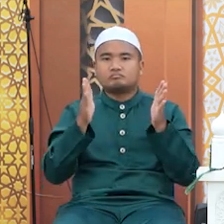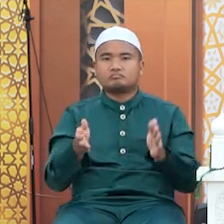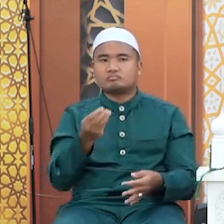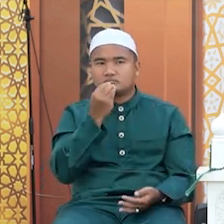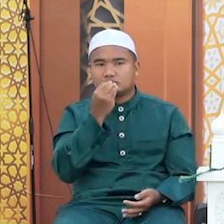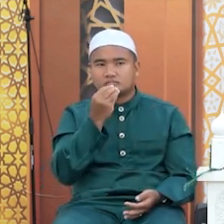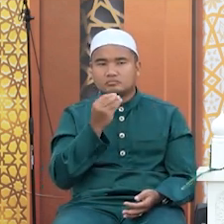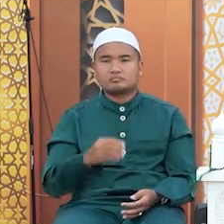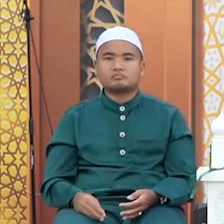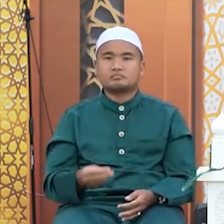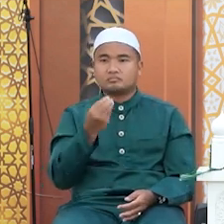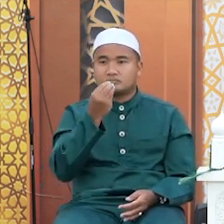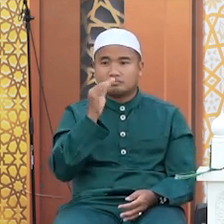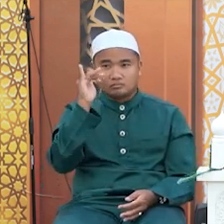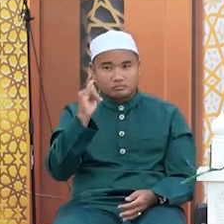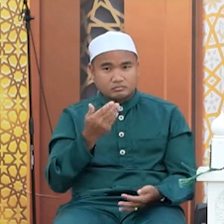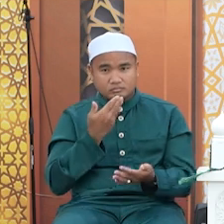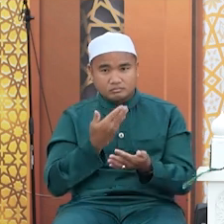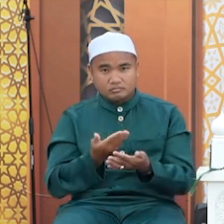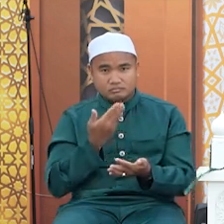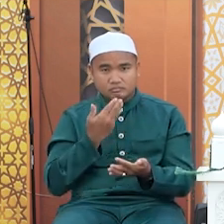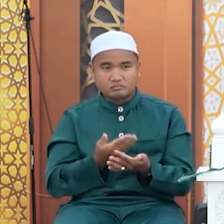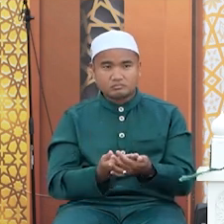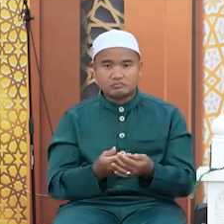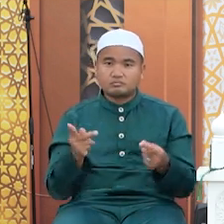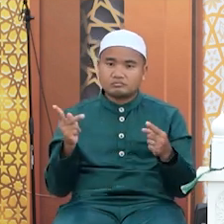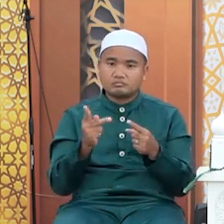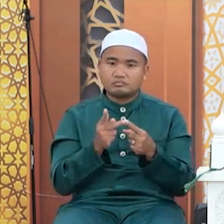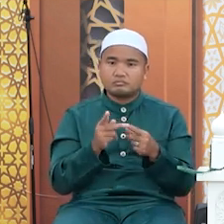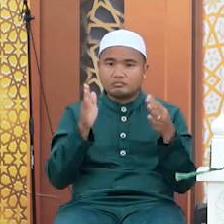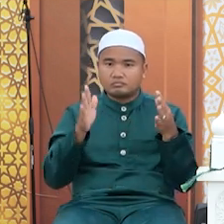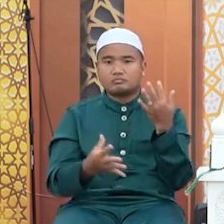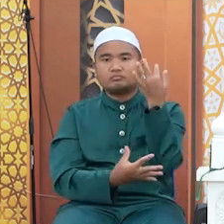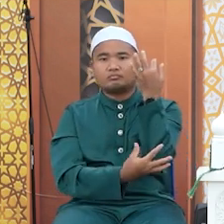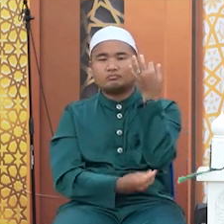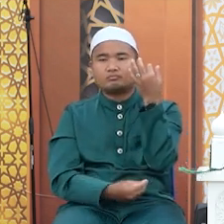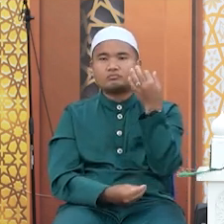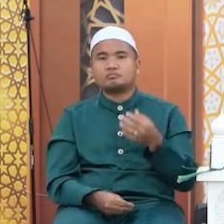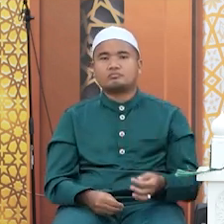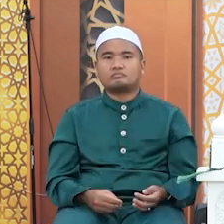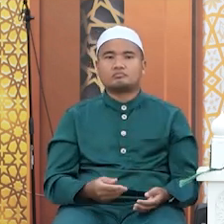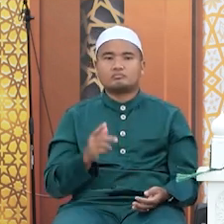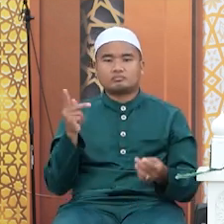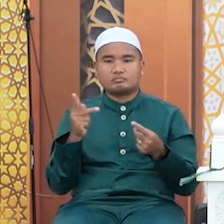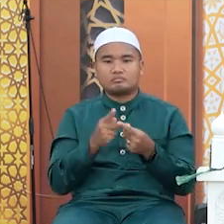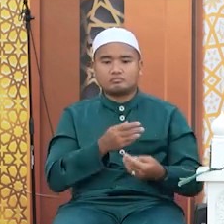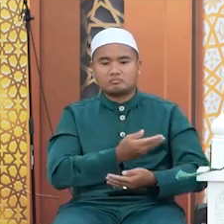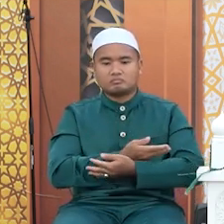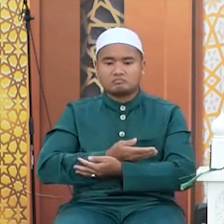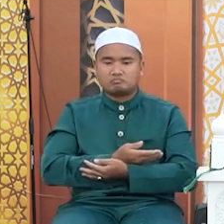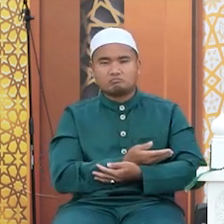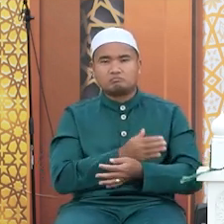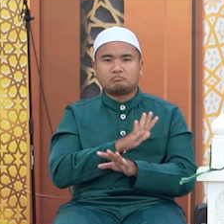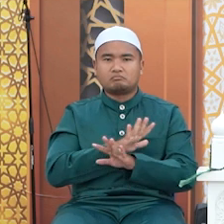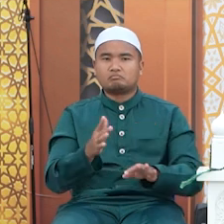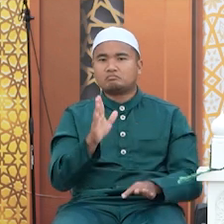Makanan yang baik-baik yang disukai kepada orang miskin, kepada anak yatim, kepada tawanan-tawanan